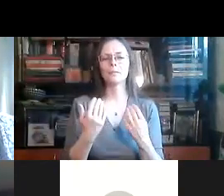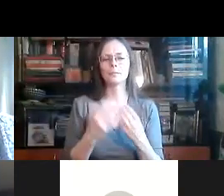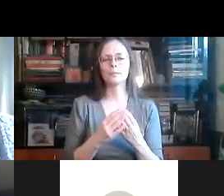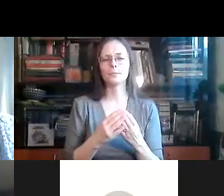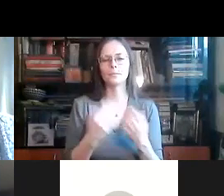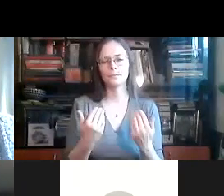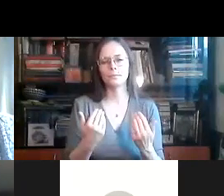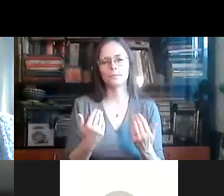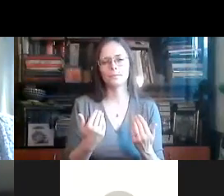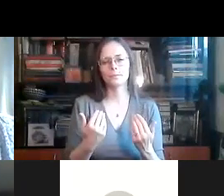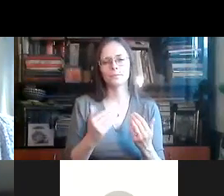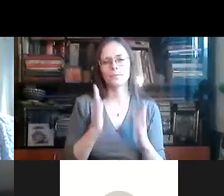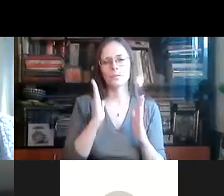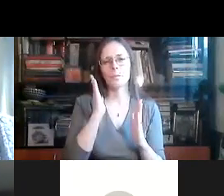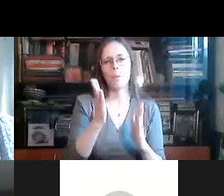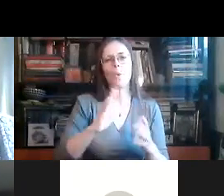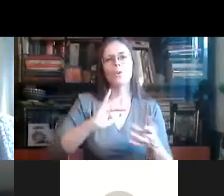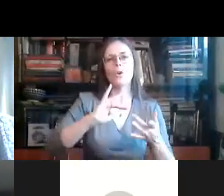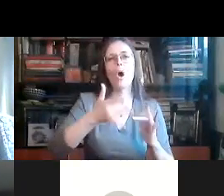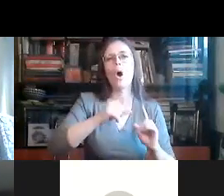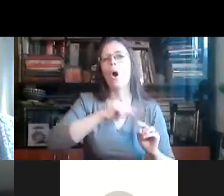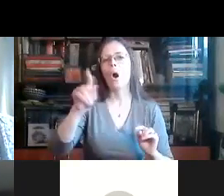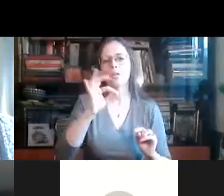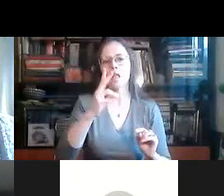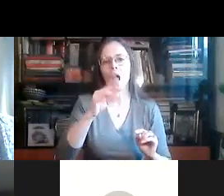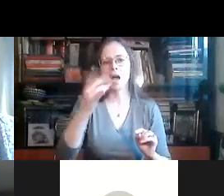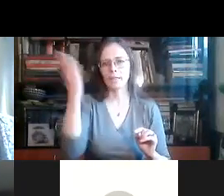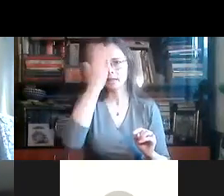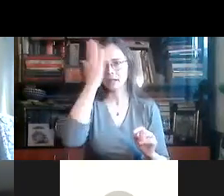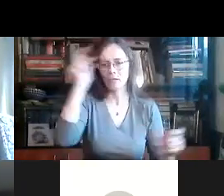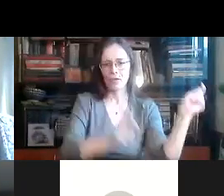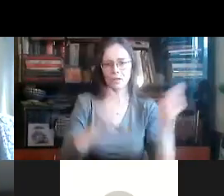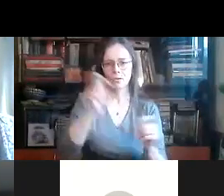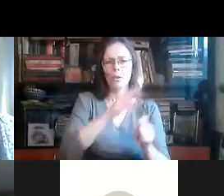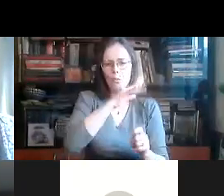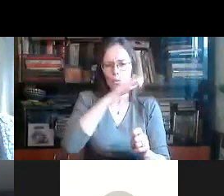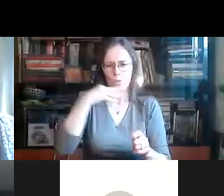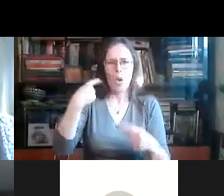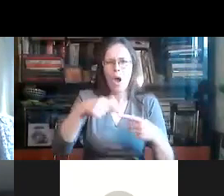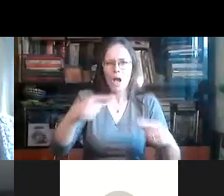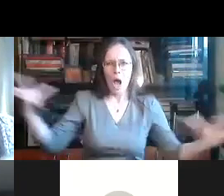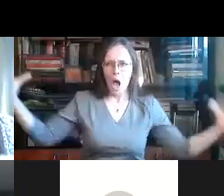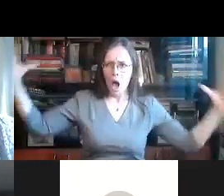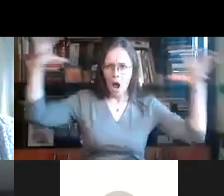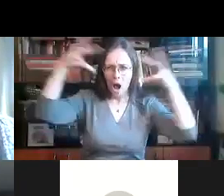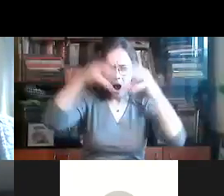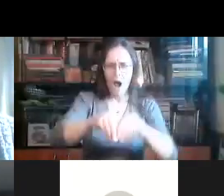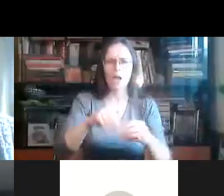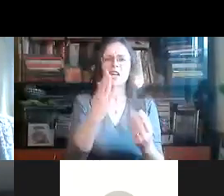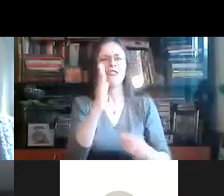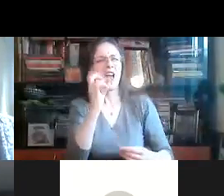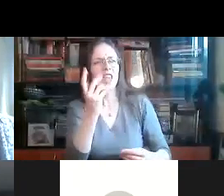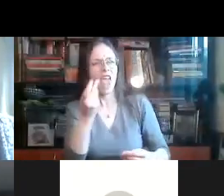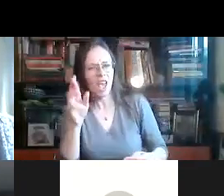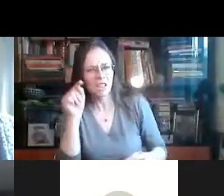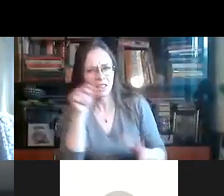онлайн будет кинофестиваль, куда вольются очень многие фестивали, венецианский, по-моему, и каннский, я не помню, там много, то